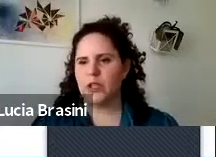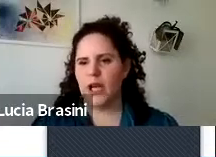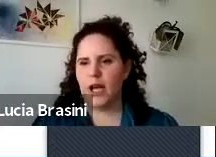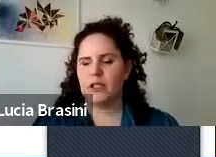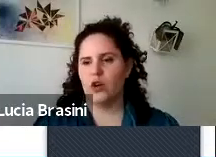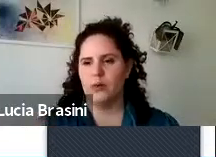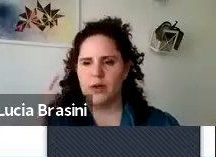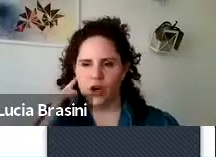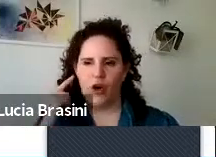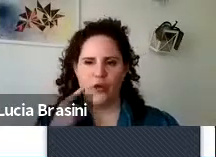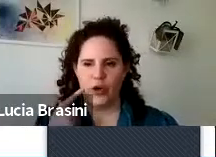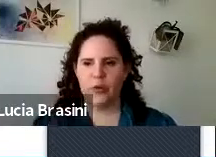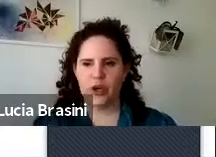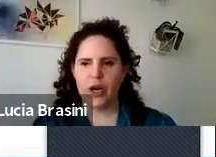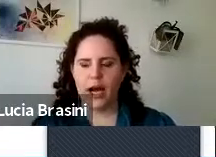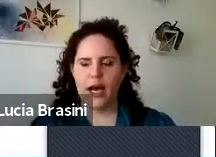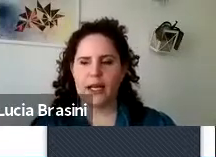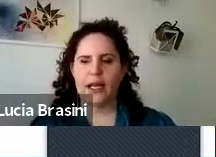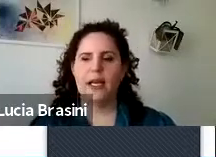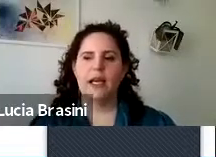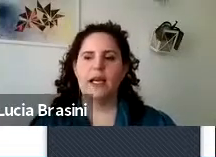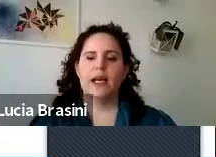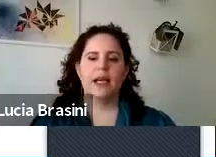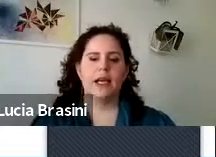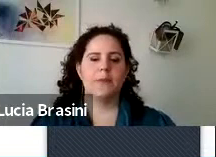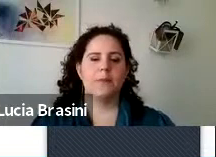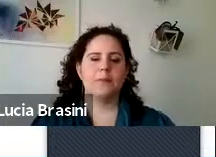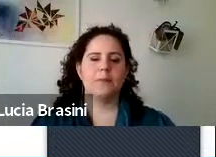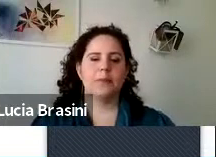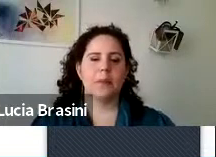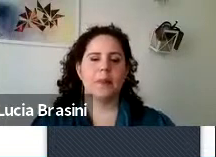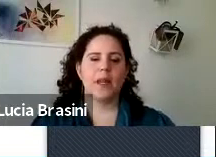sono visite guidate con il microfono auricolare,